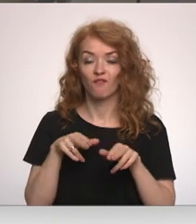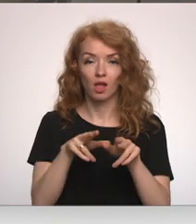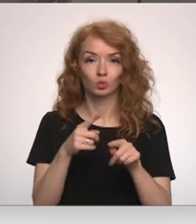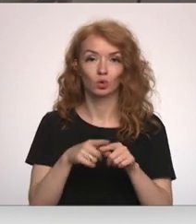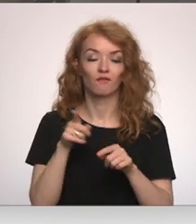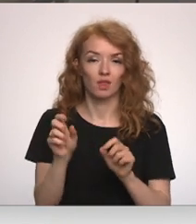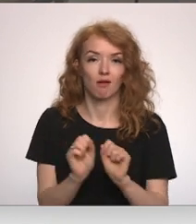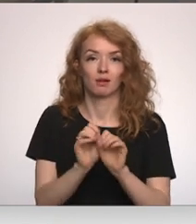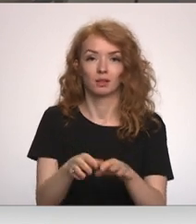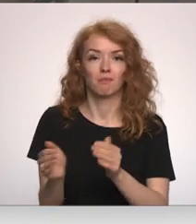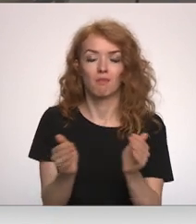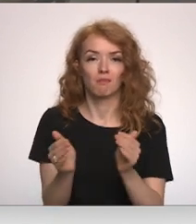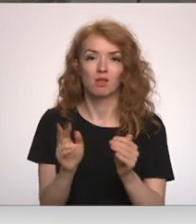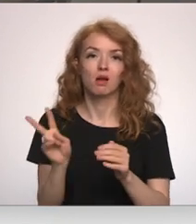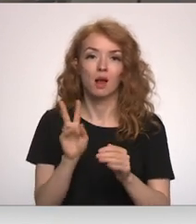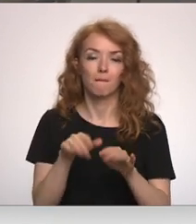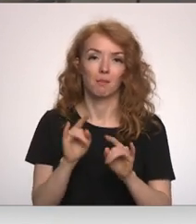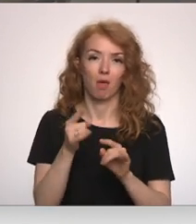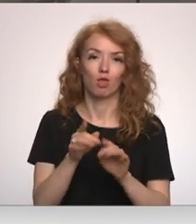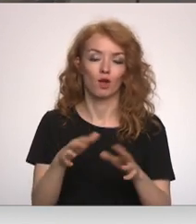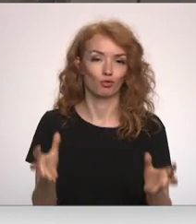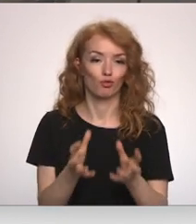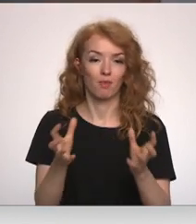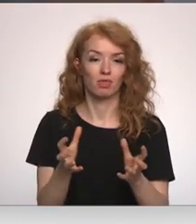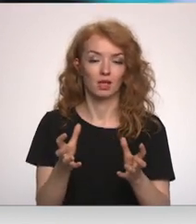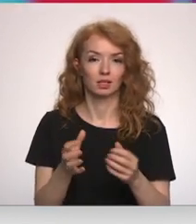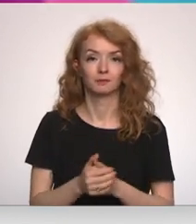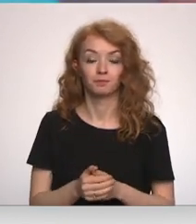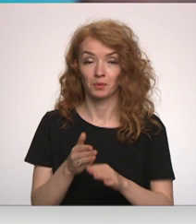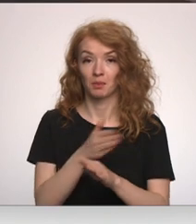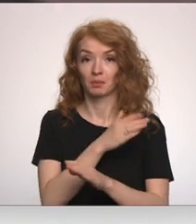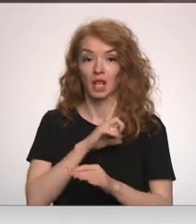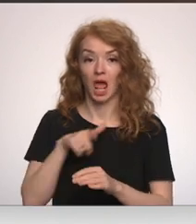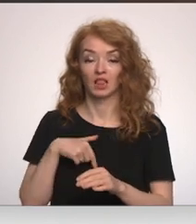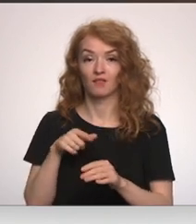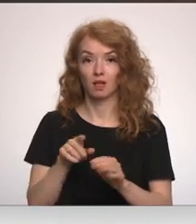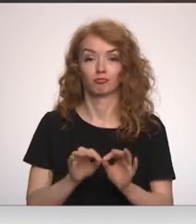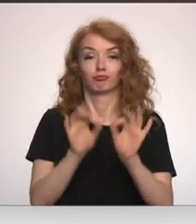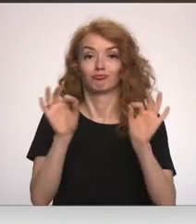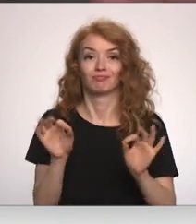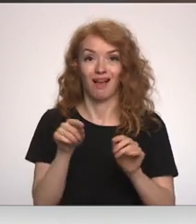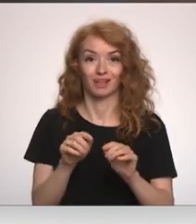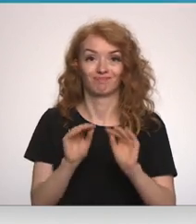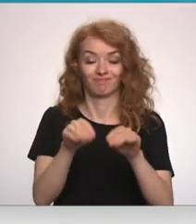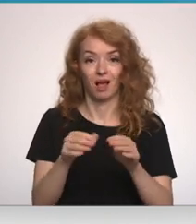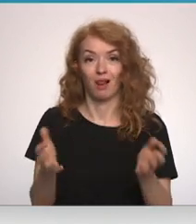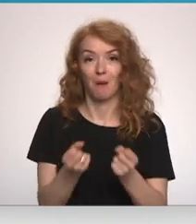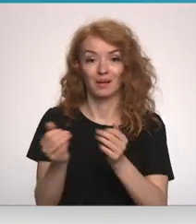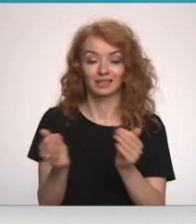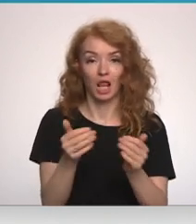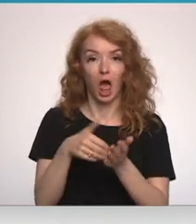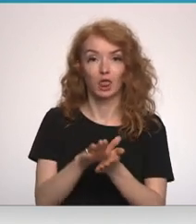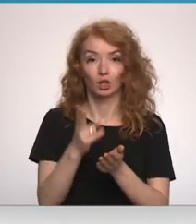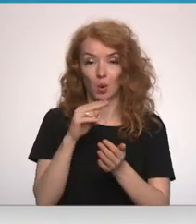viņa atstāja mazuli kādam, kurš par bērnu varēs parūpēties. Pirms Latvijā tika ieviesta šādas glābēja Silītes, attiekšanās